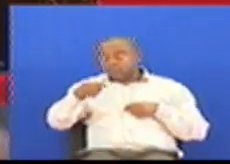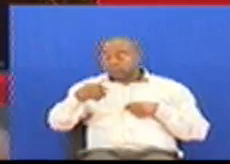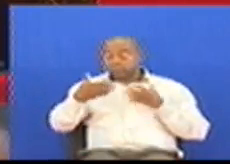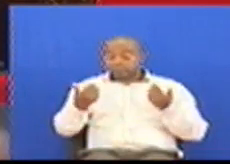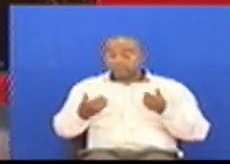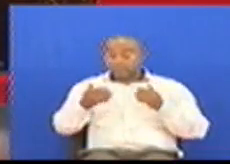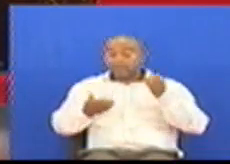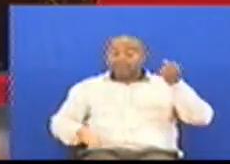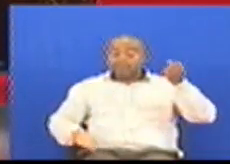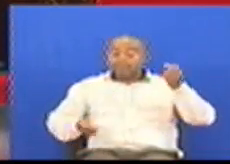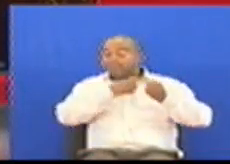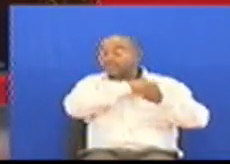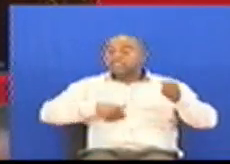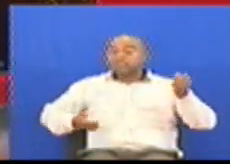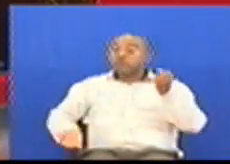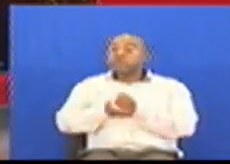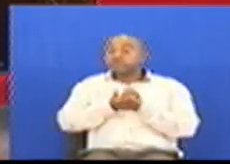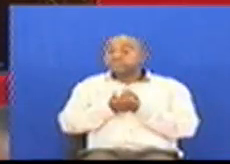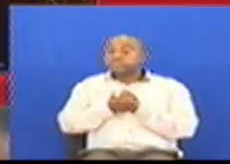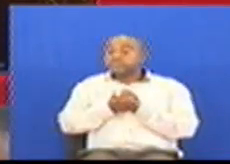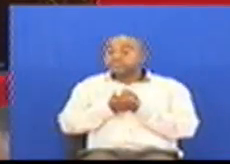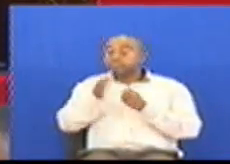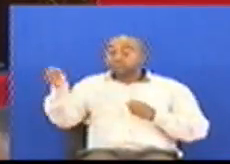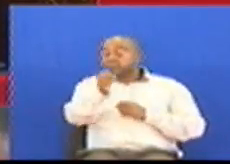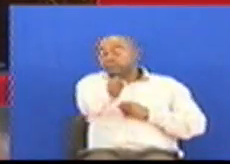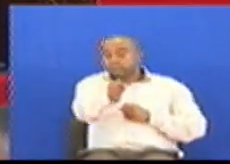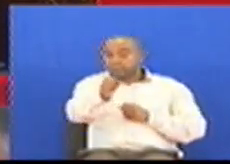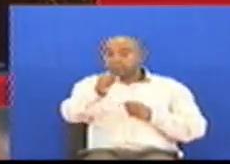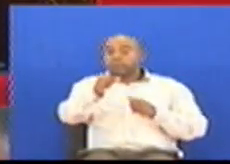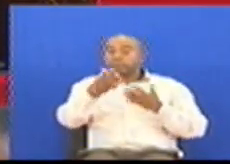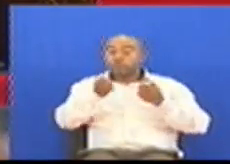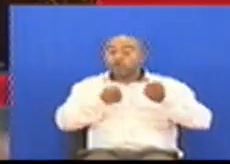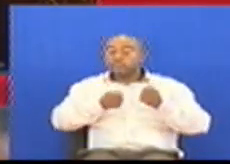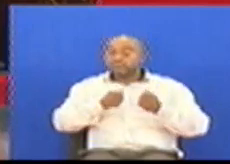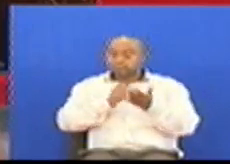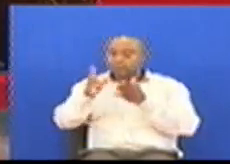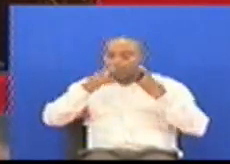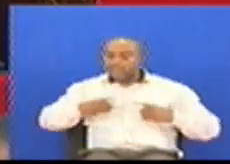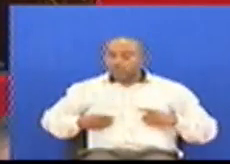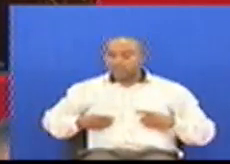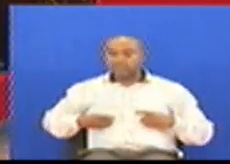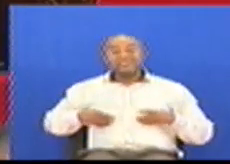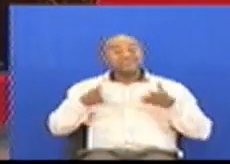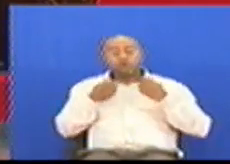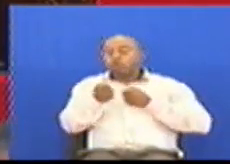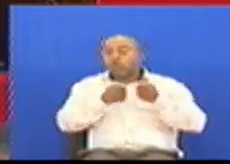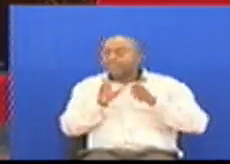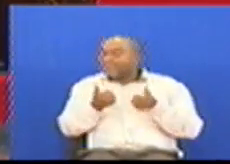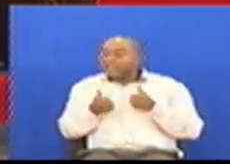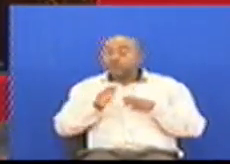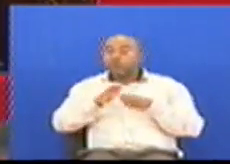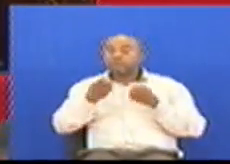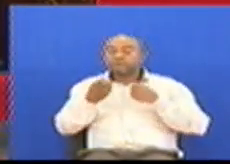madiwani wabembeleze wabunge kurudi Chama cha Mapinduzi. Mtu aone ni utashi wake. Sasa wakurugenzi baadhi wamekuwa wanatumia